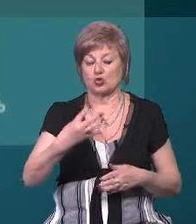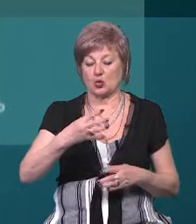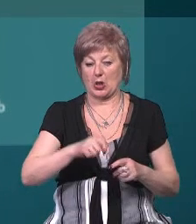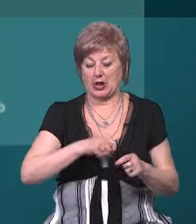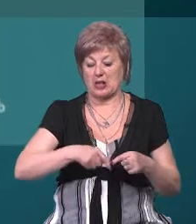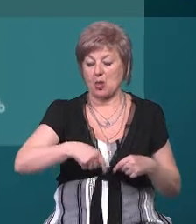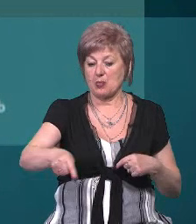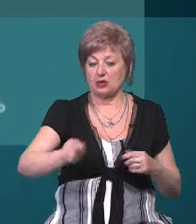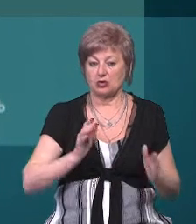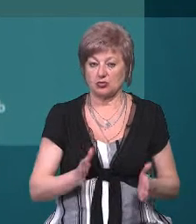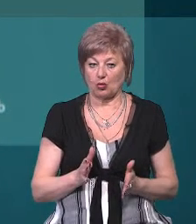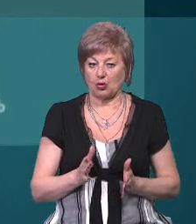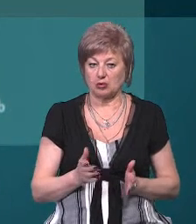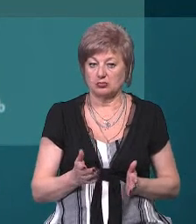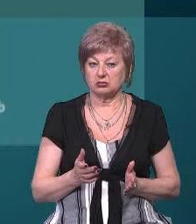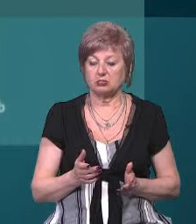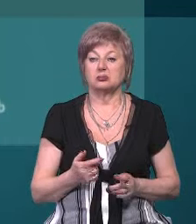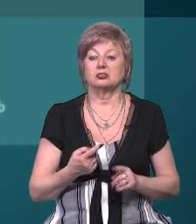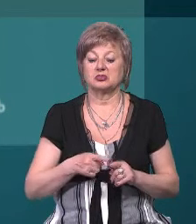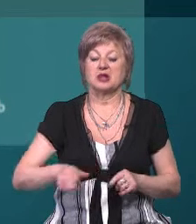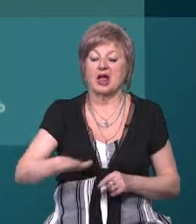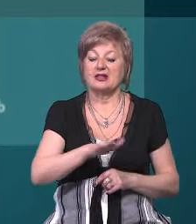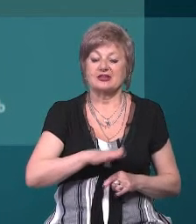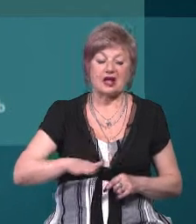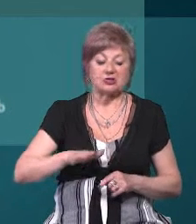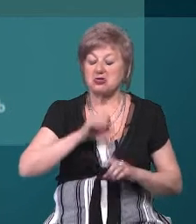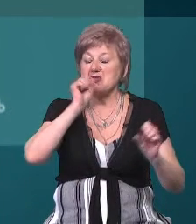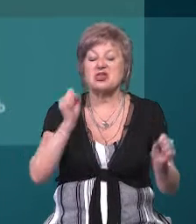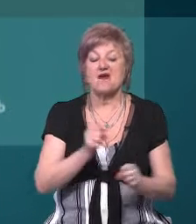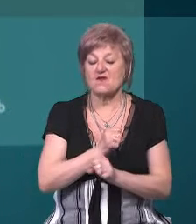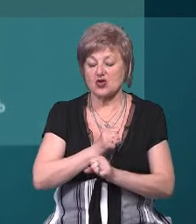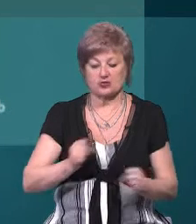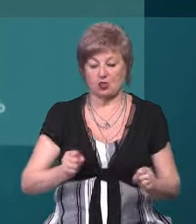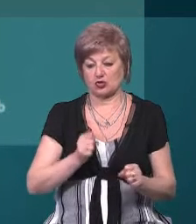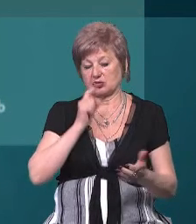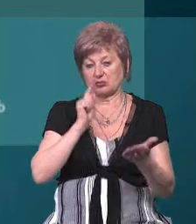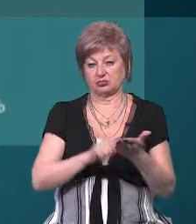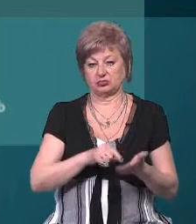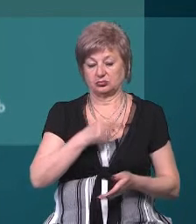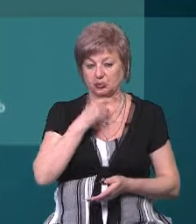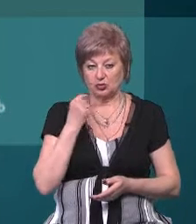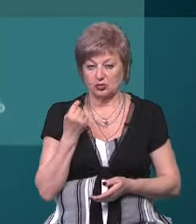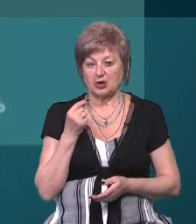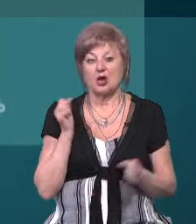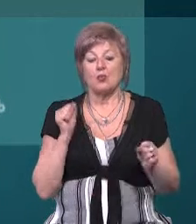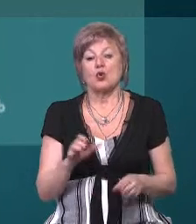ФМ мовлення захопленої території неможливий. Звичайно, що можливі